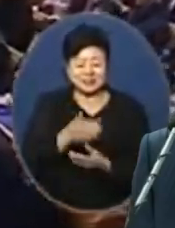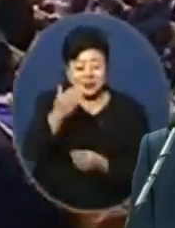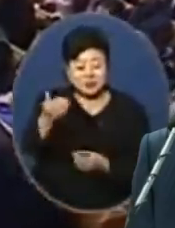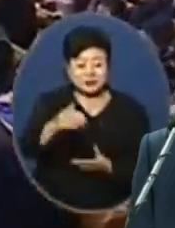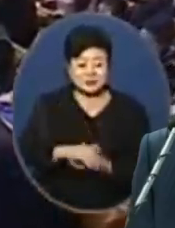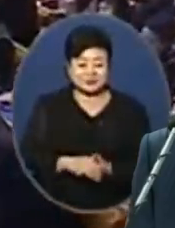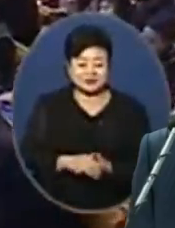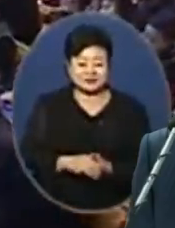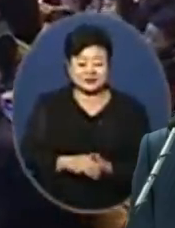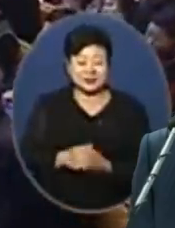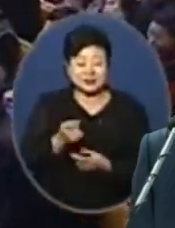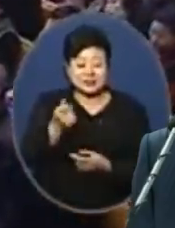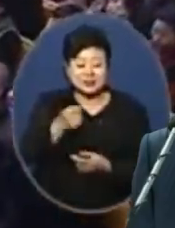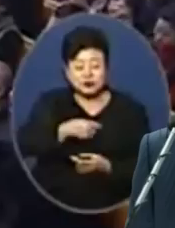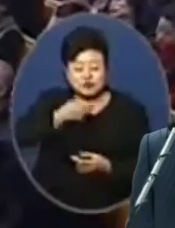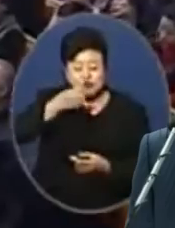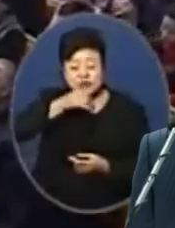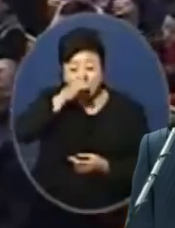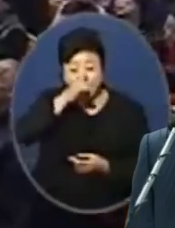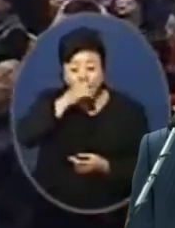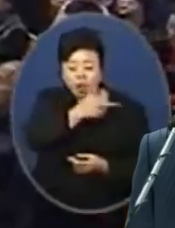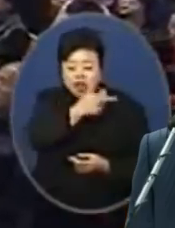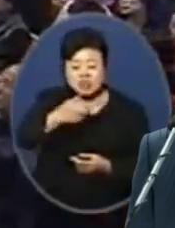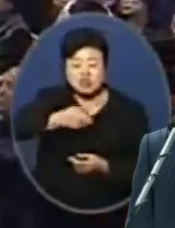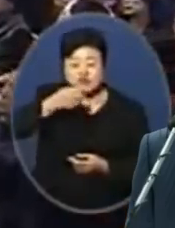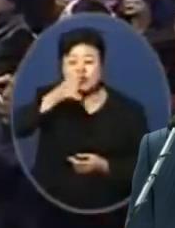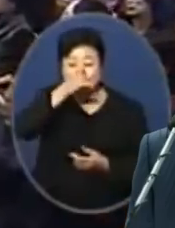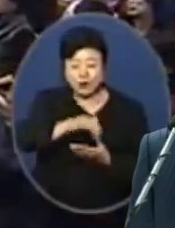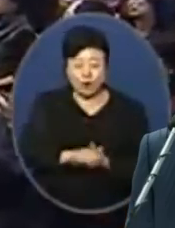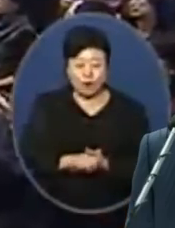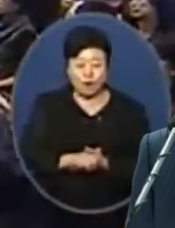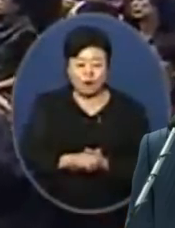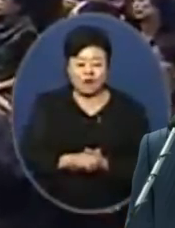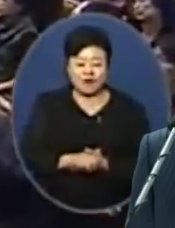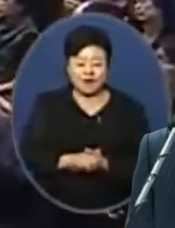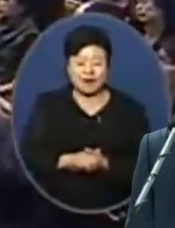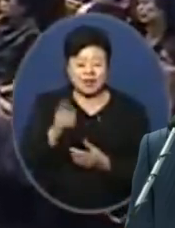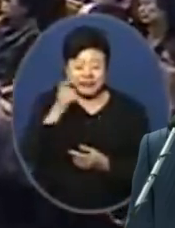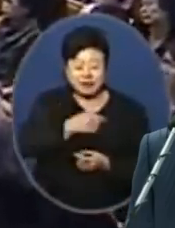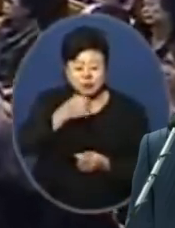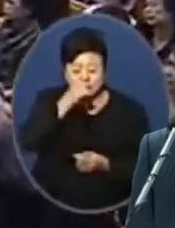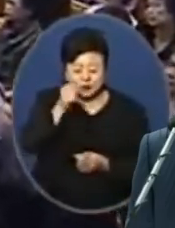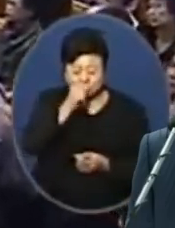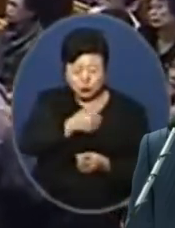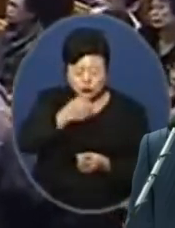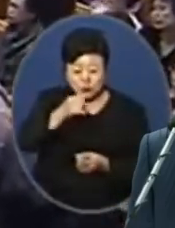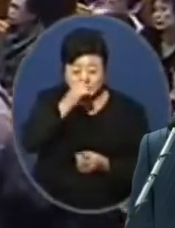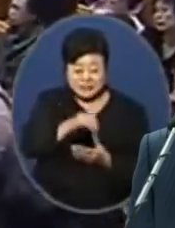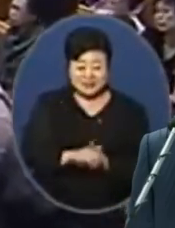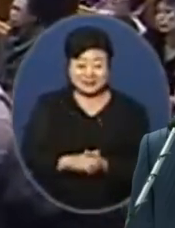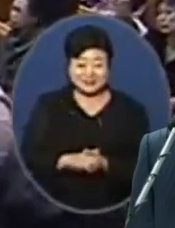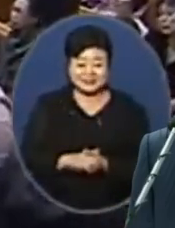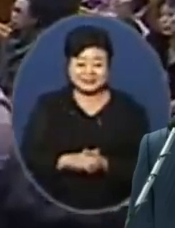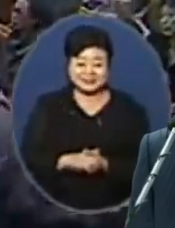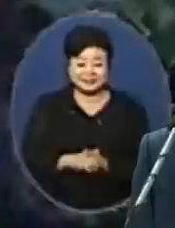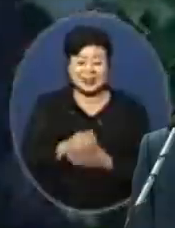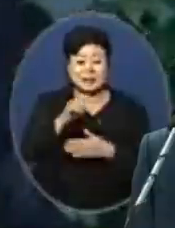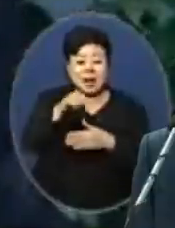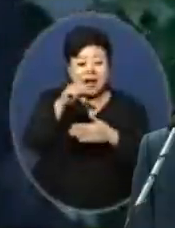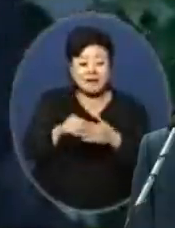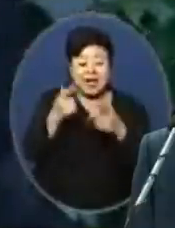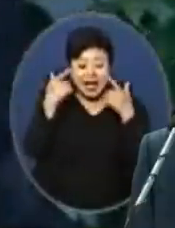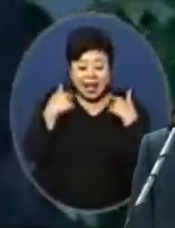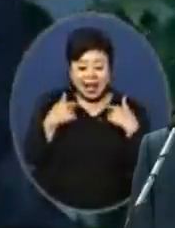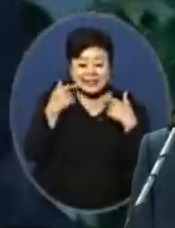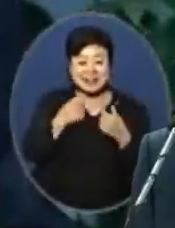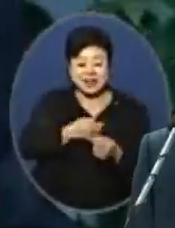여러분 작은 꿈도 있고 큰 꿈도 있고 나쁜 꿈도 있고 좋은 꿈도 있습니다. 마음에